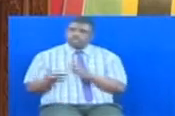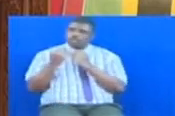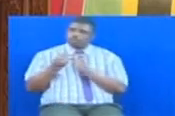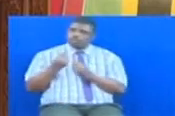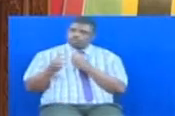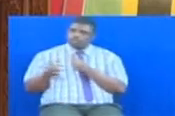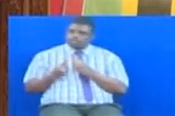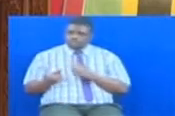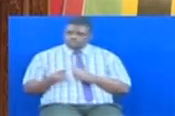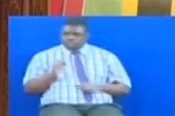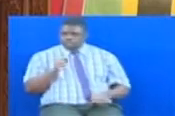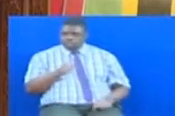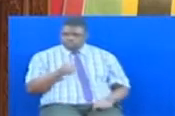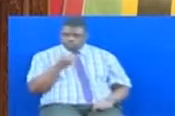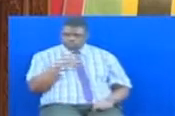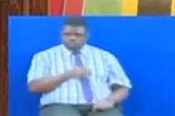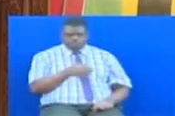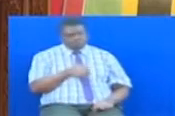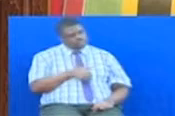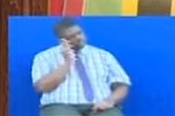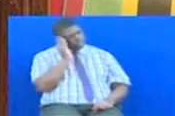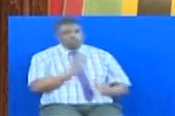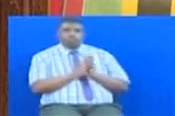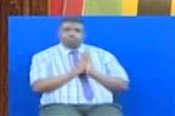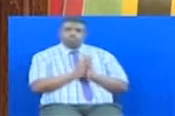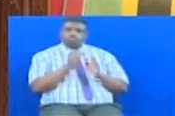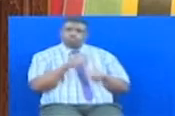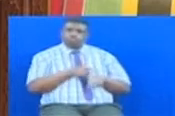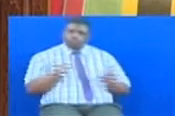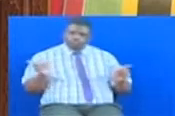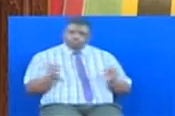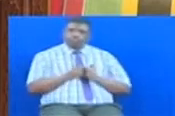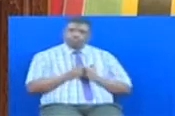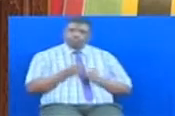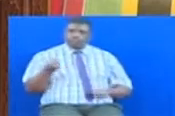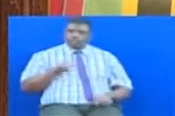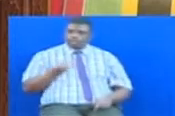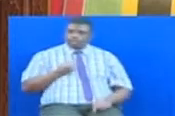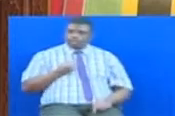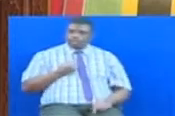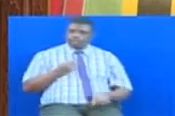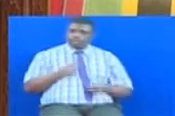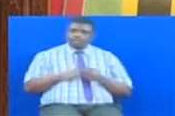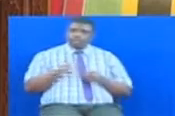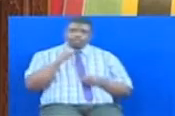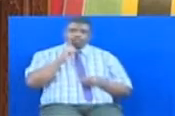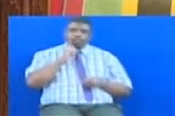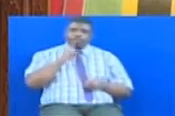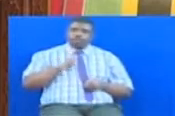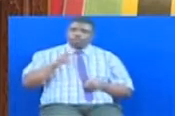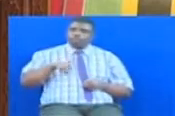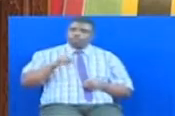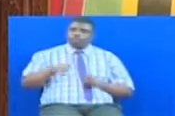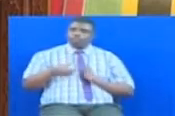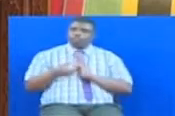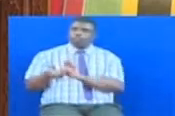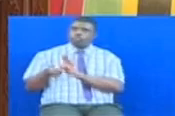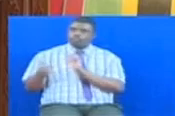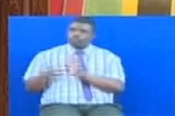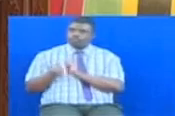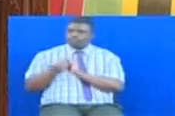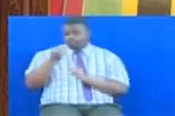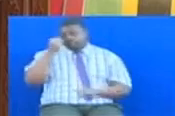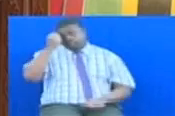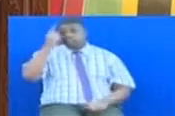ndio mwelekeo wa serikali. Ninashukuru kwa muda mfupi dada yangu Umi, mama yangu Umi amenionyesha vitu, nimevielewa